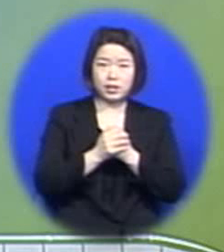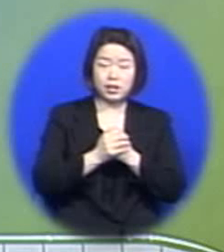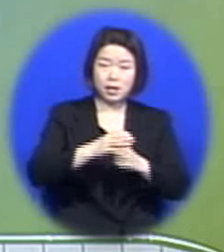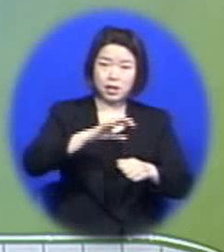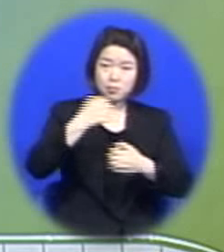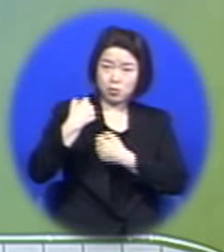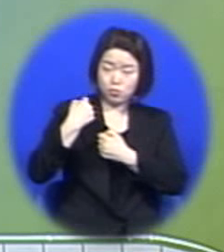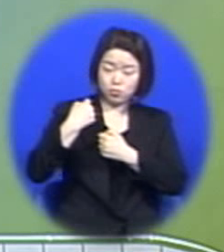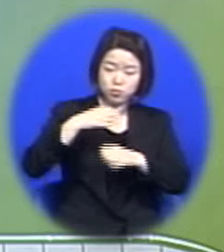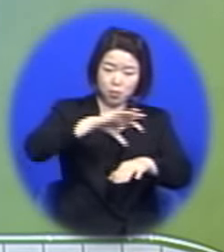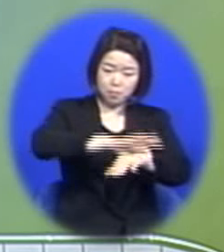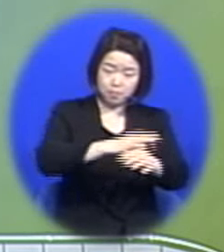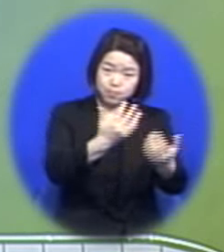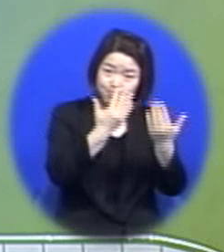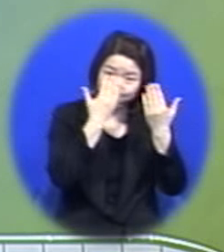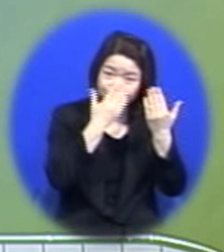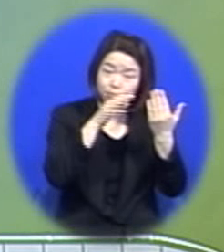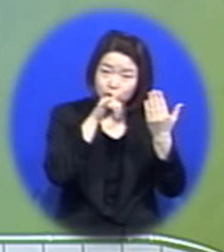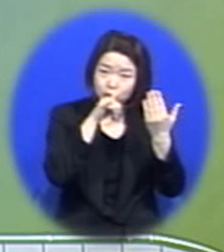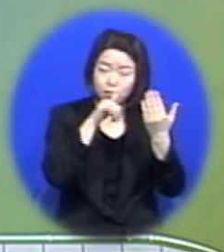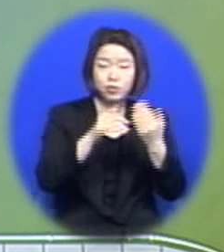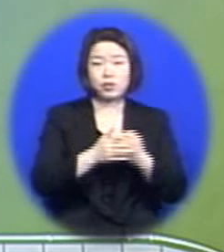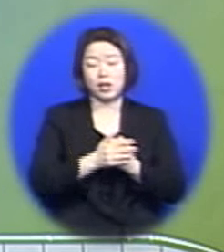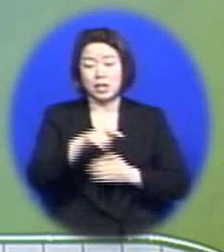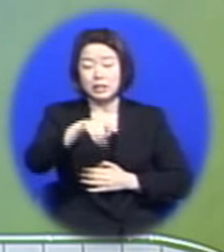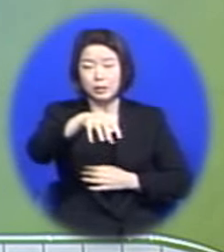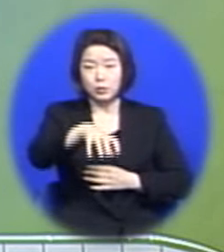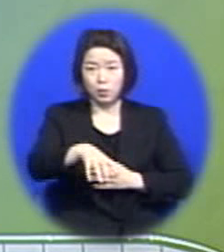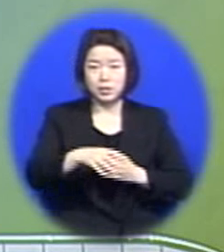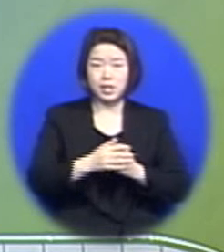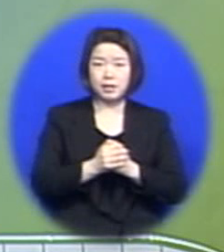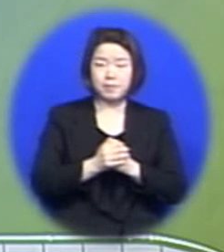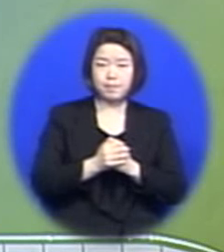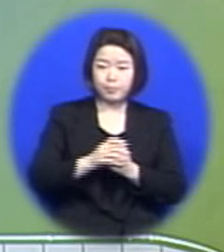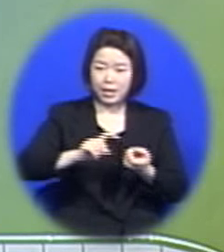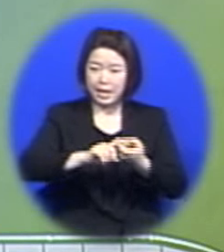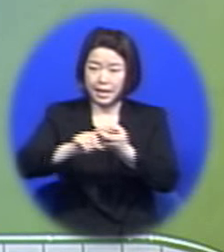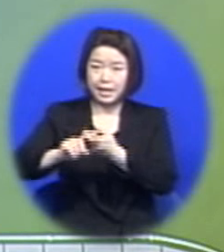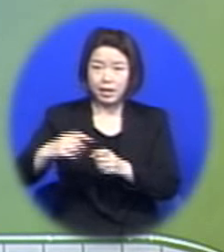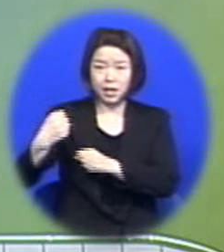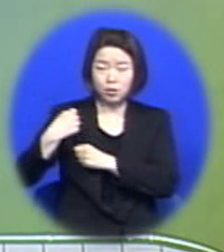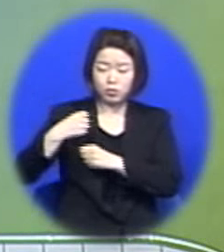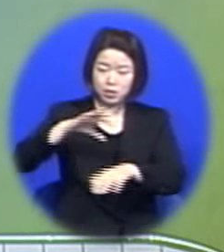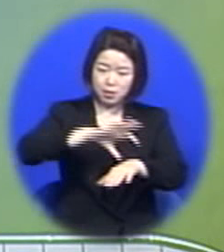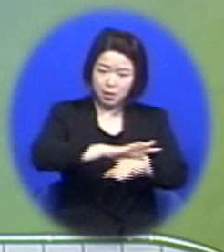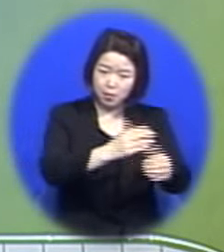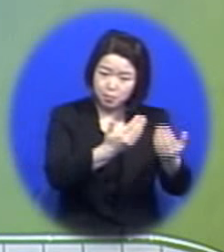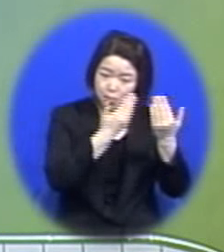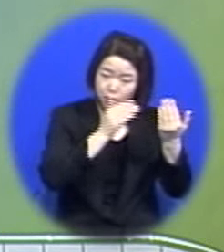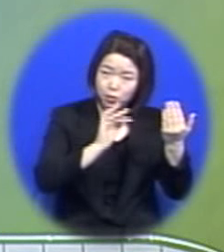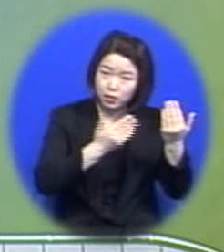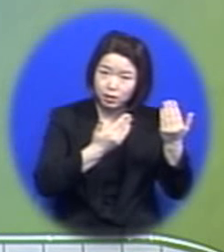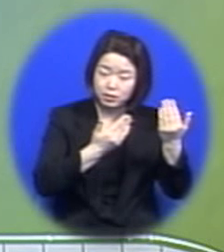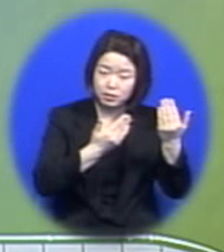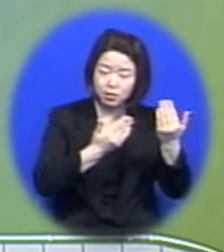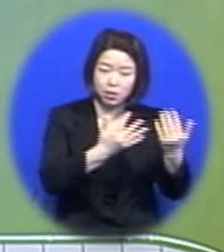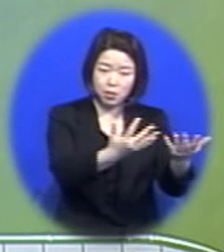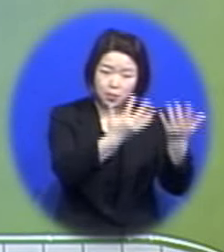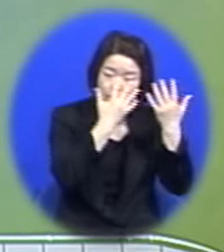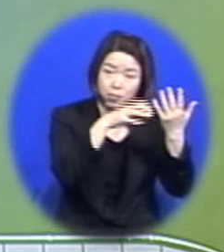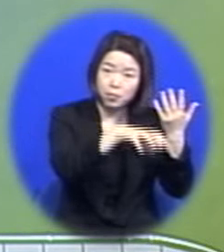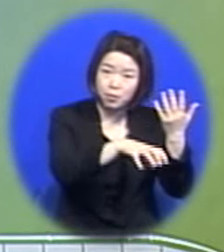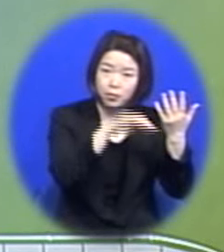군의 포로 수용소가 있었습니다. 거기에 연합군들이 포로가 되어서 거기에 수용되어